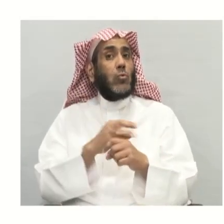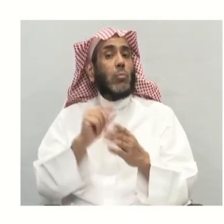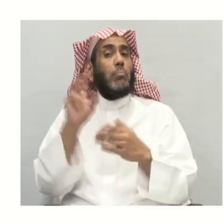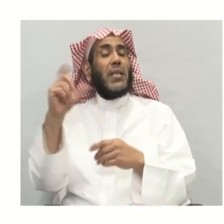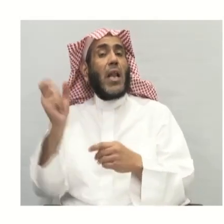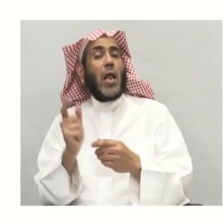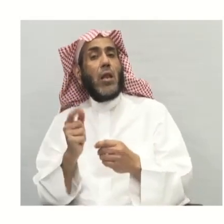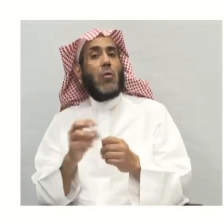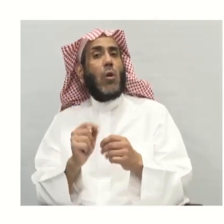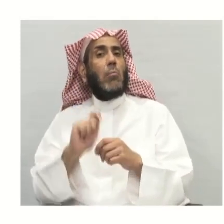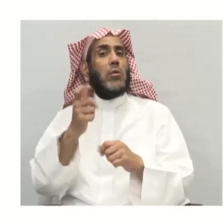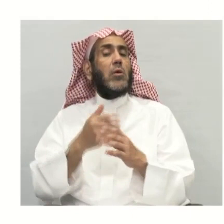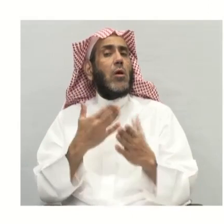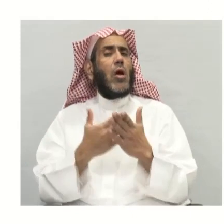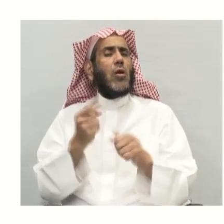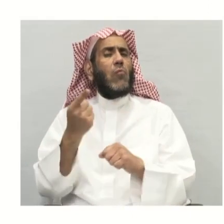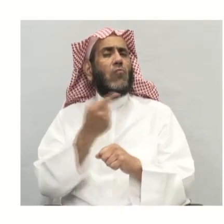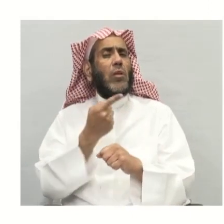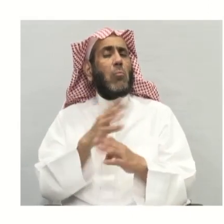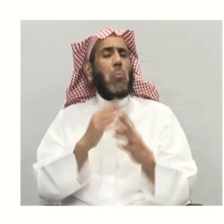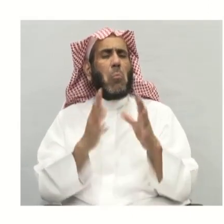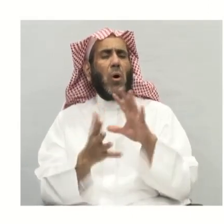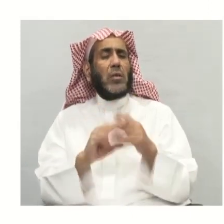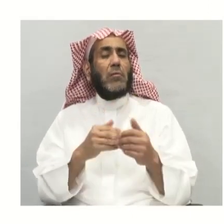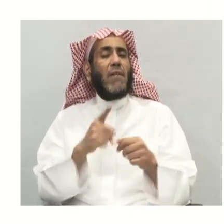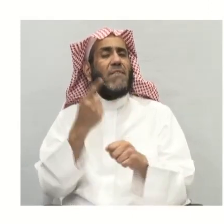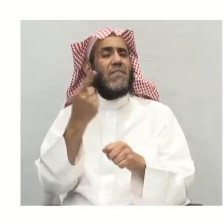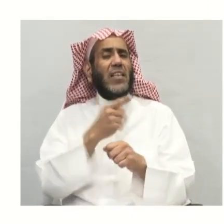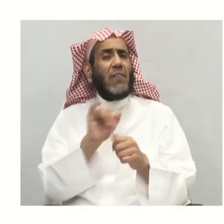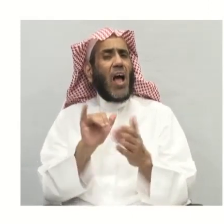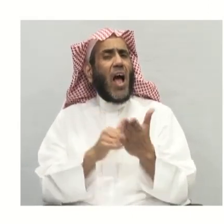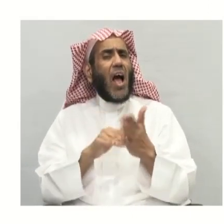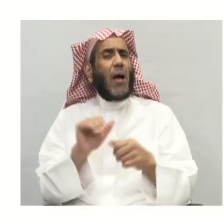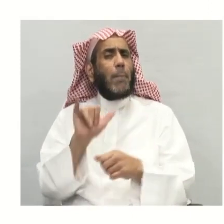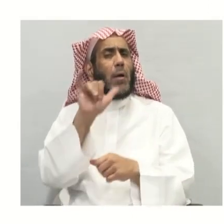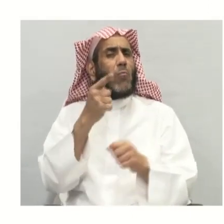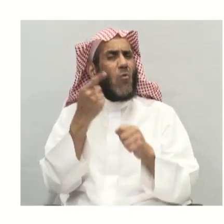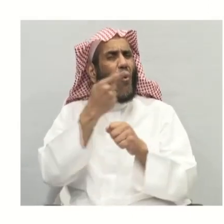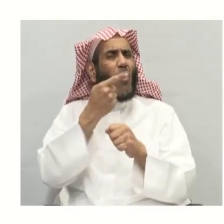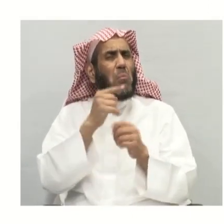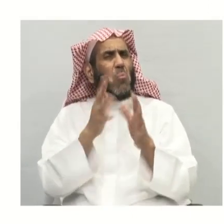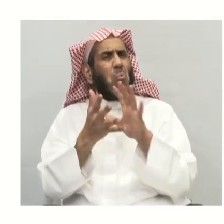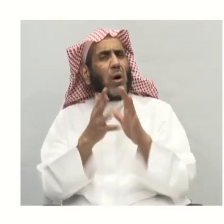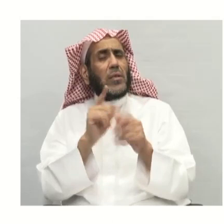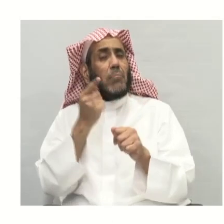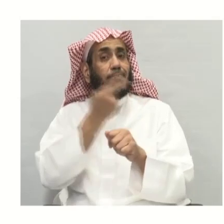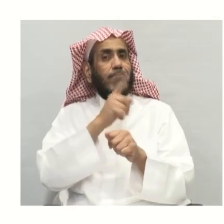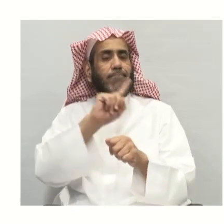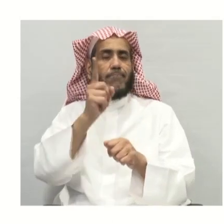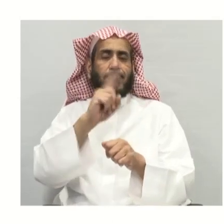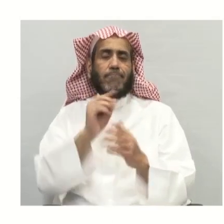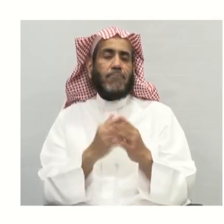اصليه لكنها مقدره اذا علامه نصبه الفتحه المقدره اذا هذا هو الفعل المضارع